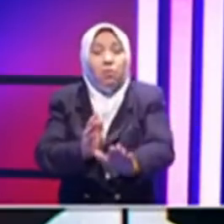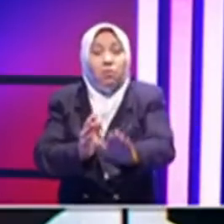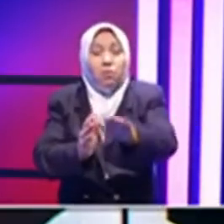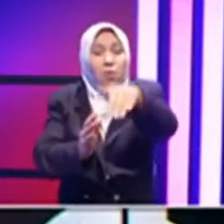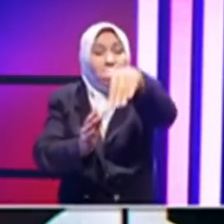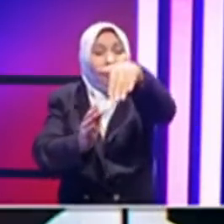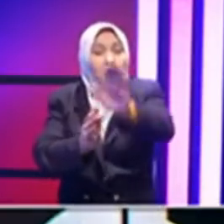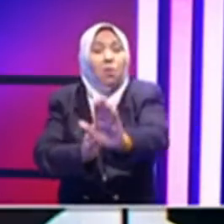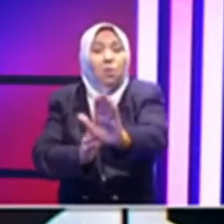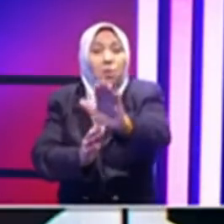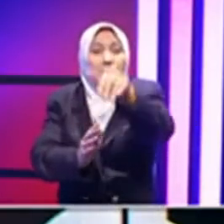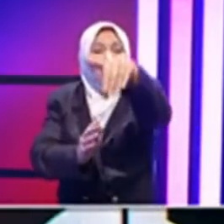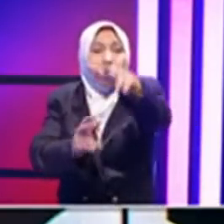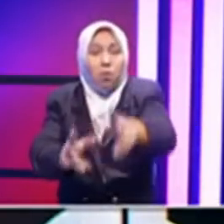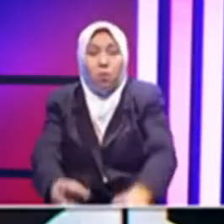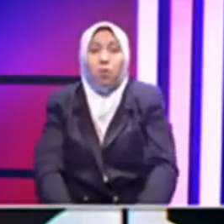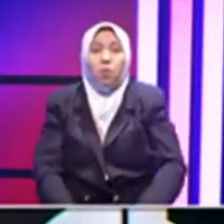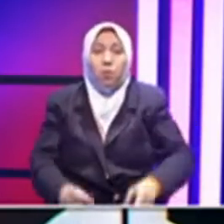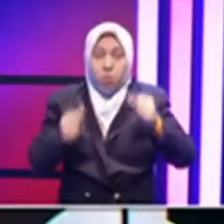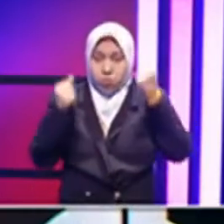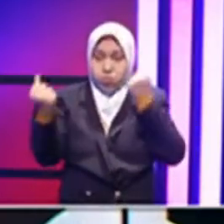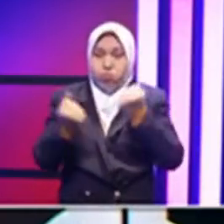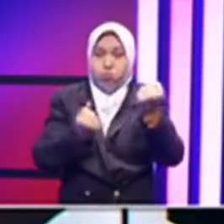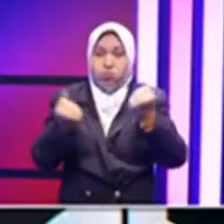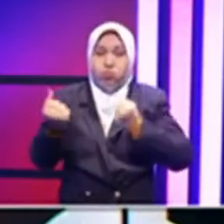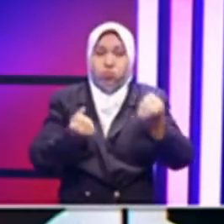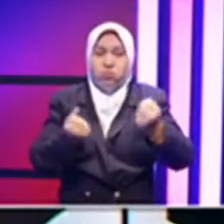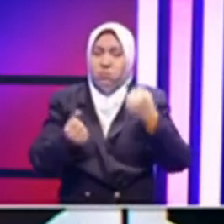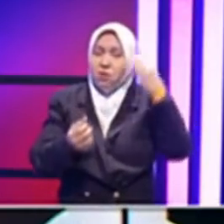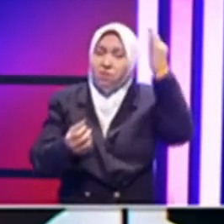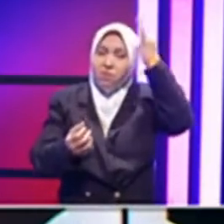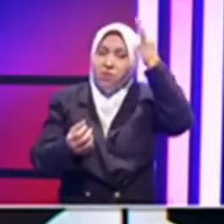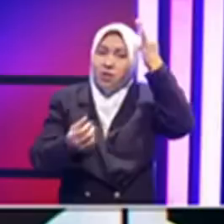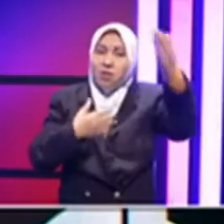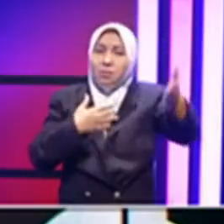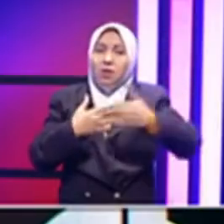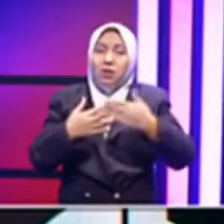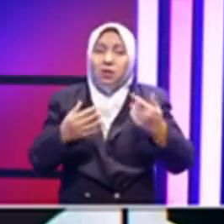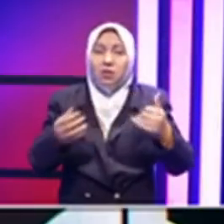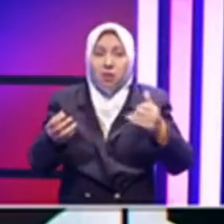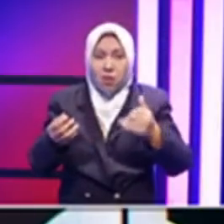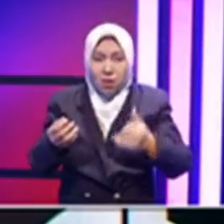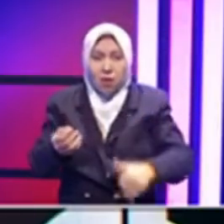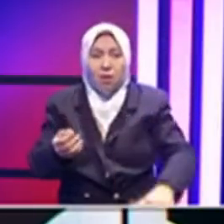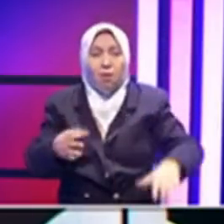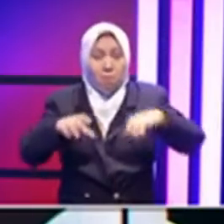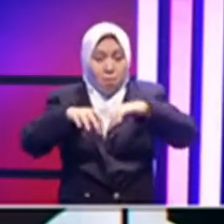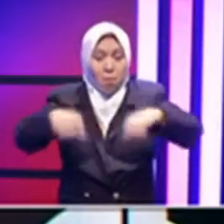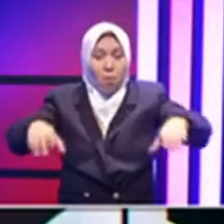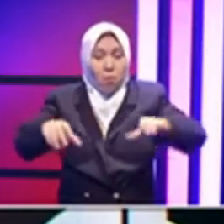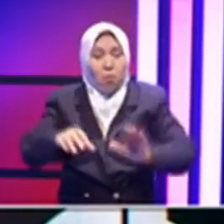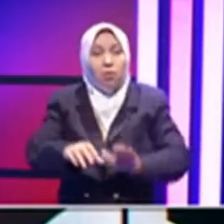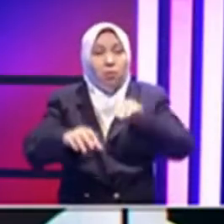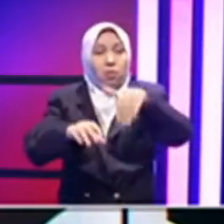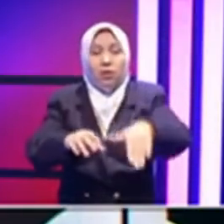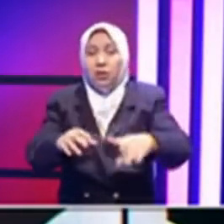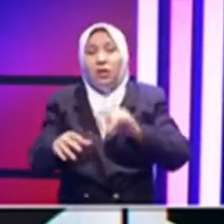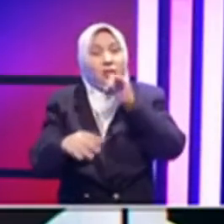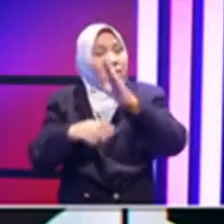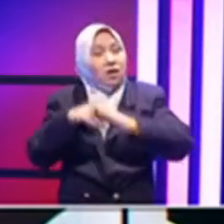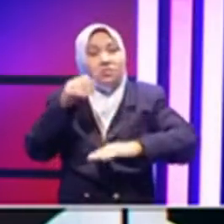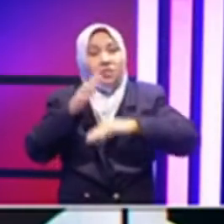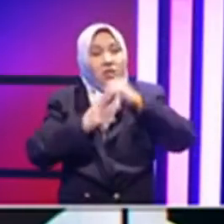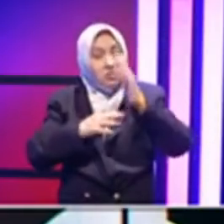Jatuh kan, bila dibawa laju oleh yang bawa tu. Bila fikir balik, kalau kita naik kereta bonggol 3-4 kali pun kita dah tak selesa